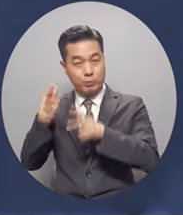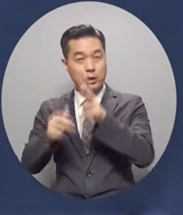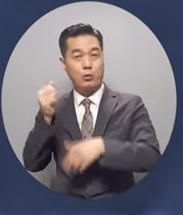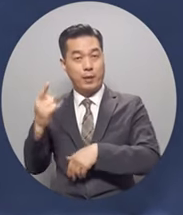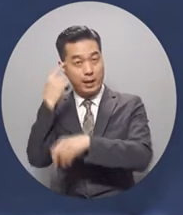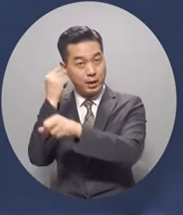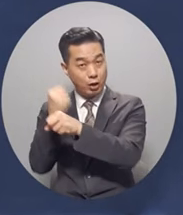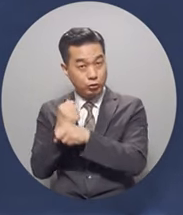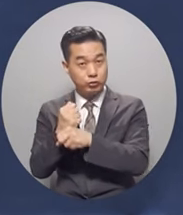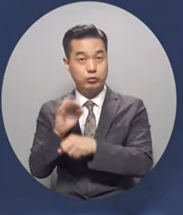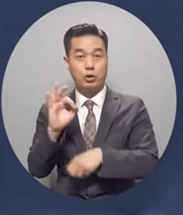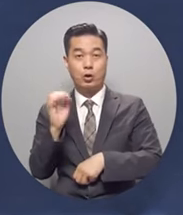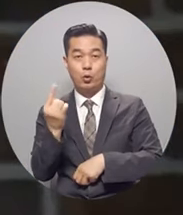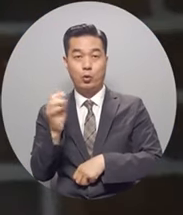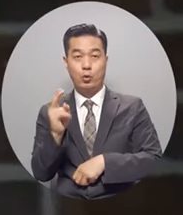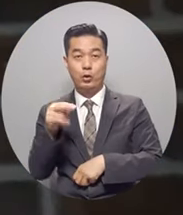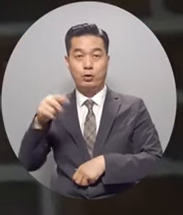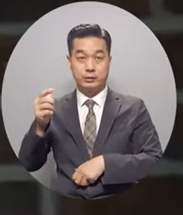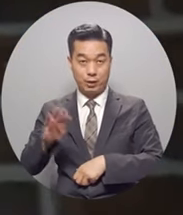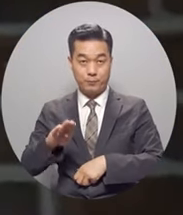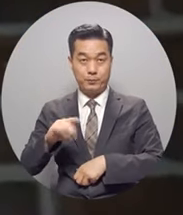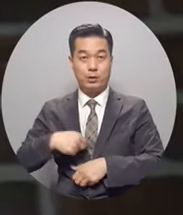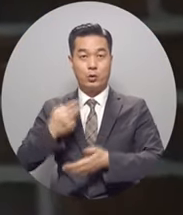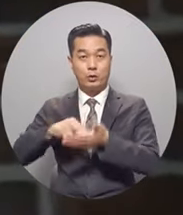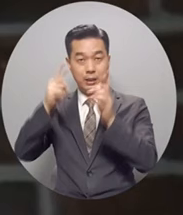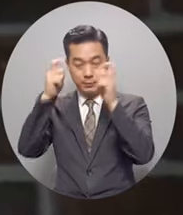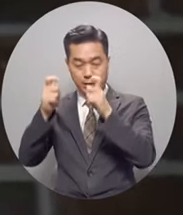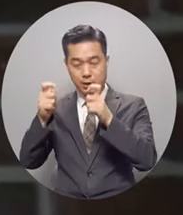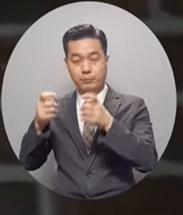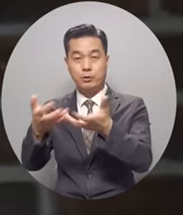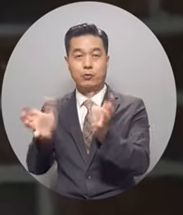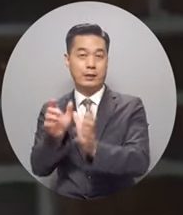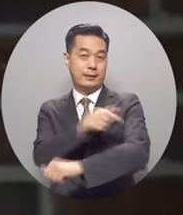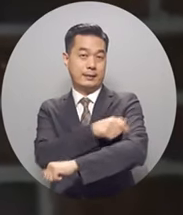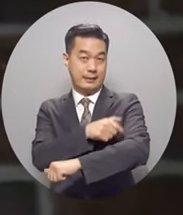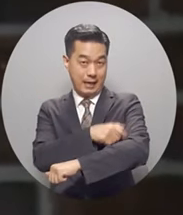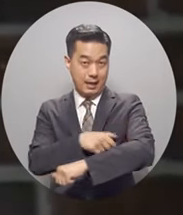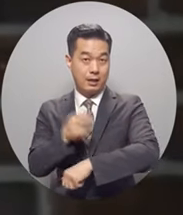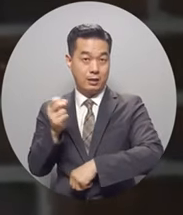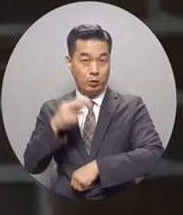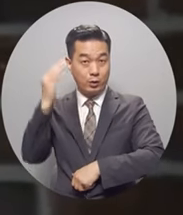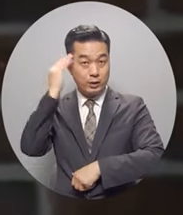한국독립기념관이사이자이전에는 이승만기념재단연구소장을역임했던오영섭씨가포함되었습니다. 이민원씨는영화'